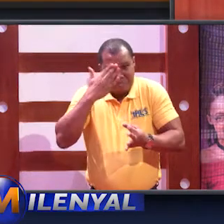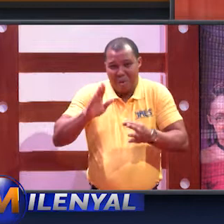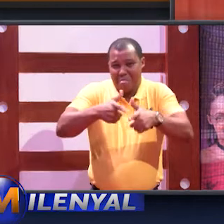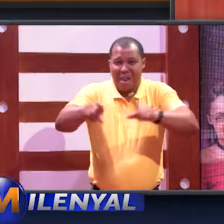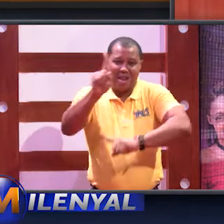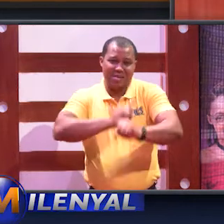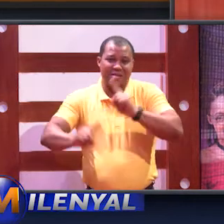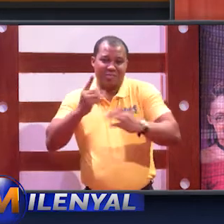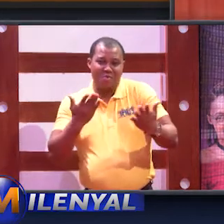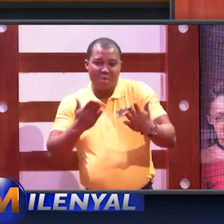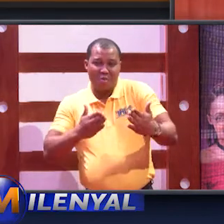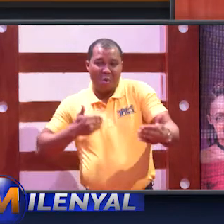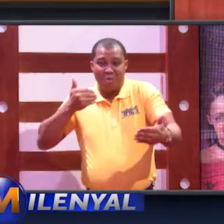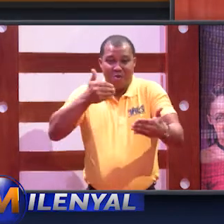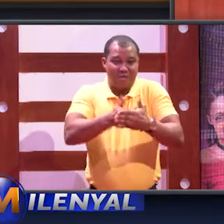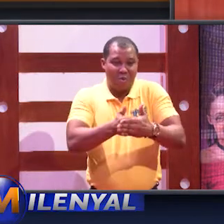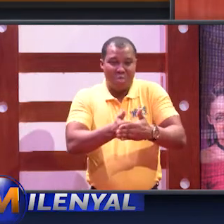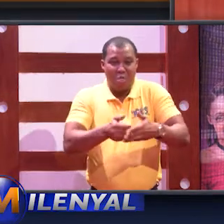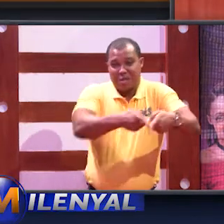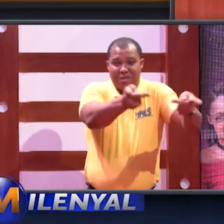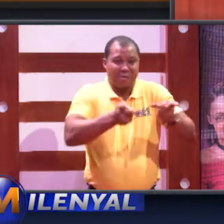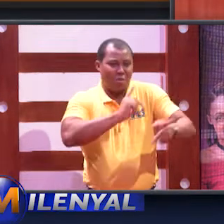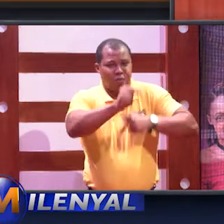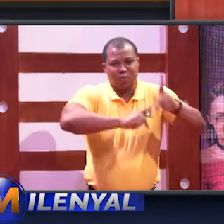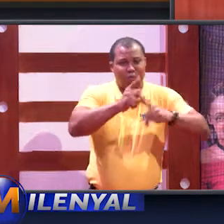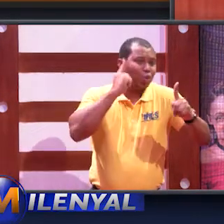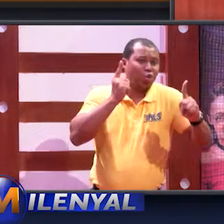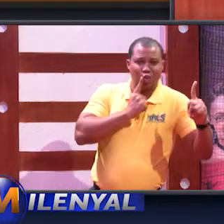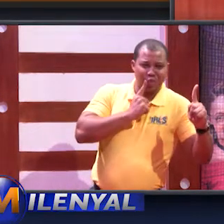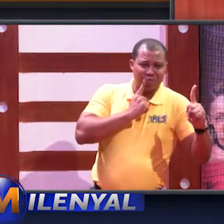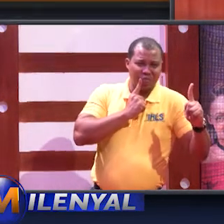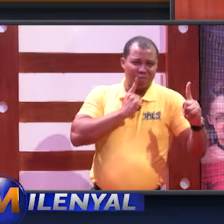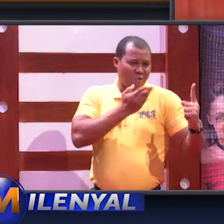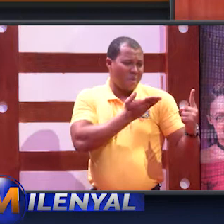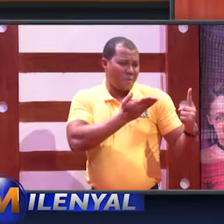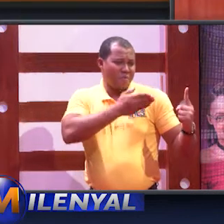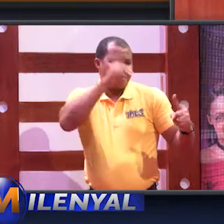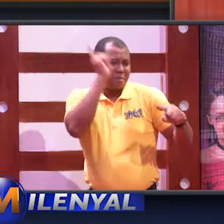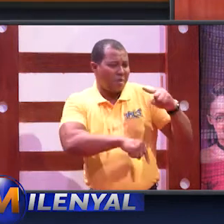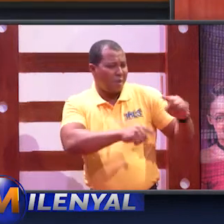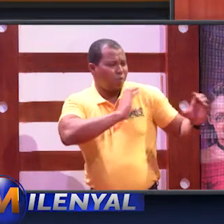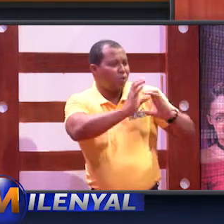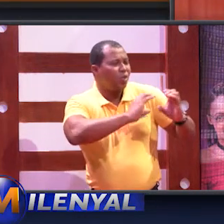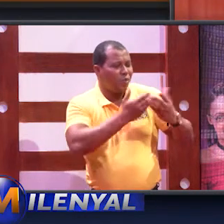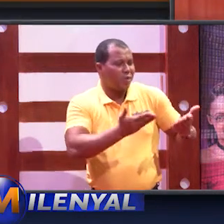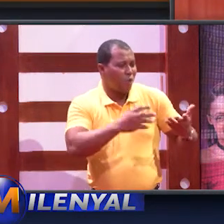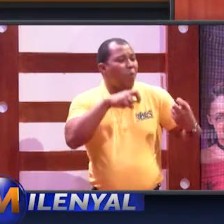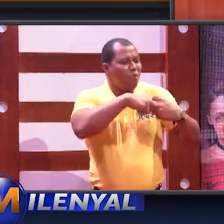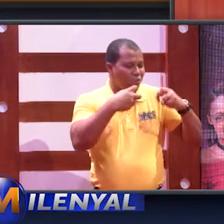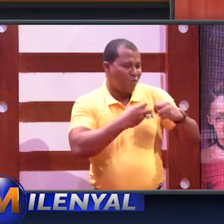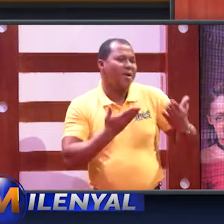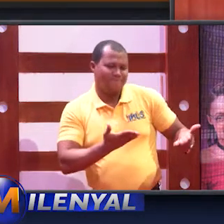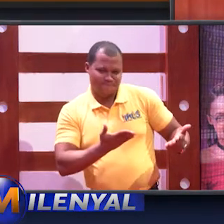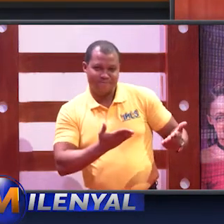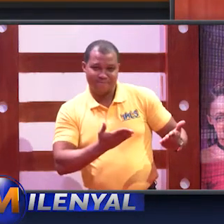quelque part qui gagne de monde qui sous, eh bien, non seulement eux même y a une déficience là, ils pas communiquer avec, mais eux même nous pas communiquer